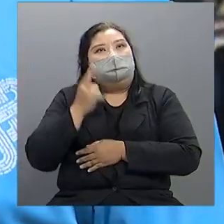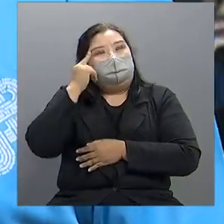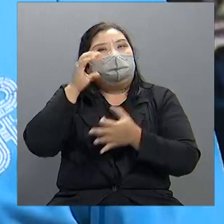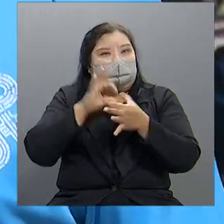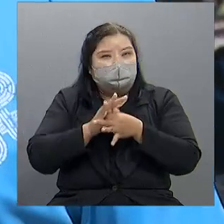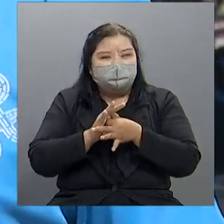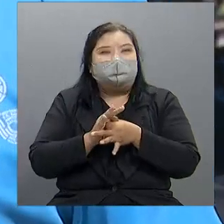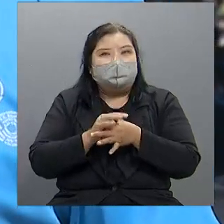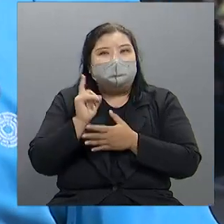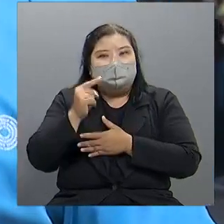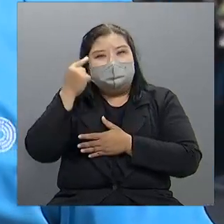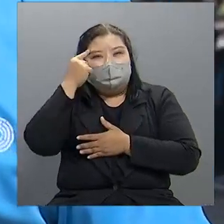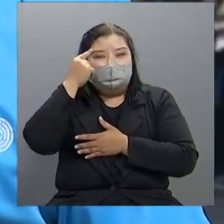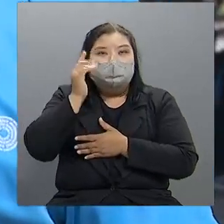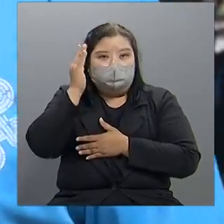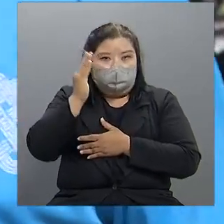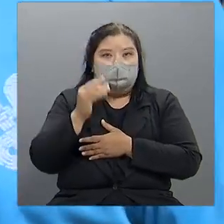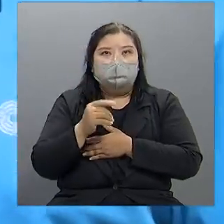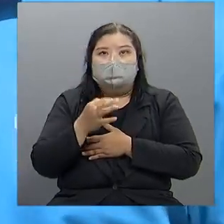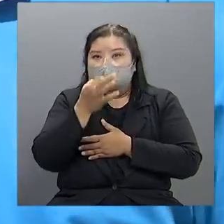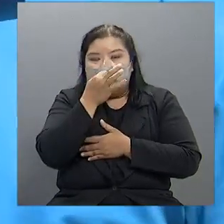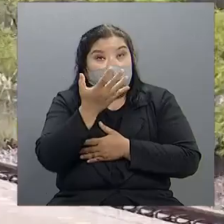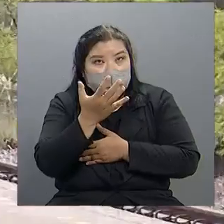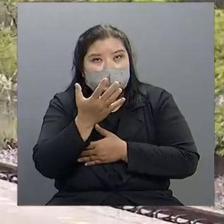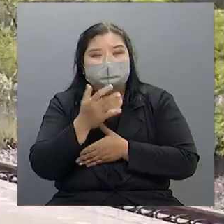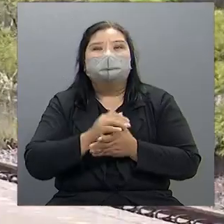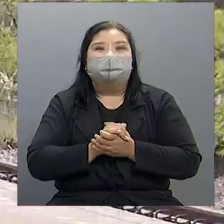ะฮะว่าคนขับรถก็จะหายากขึ้นในประเทศไทยนะครับ